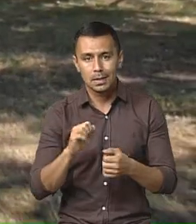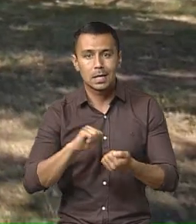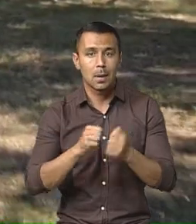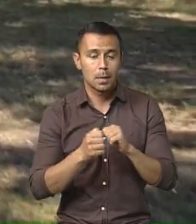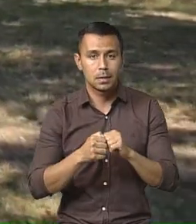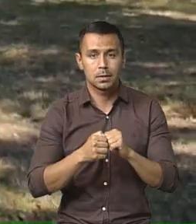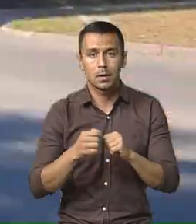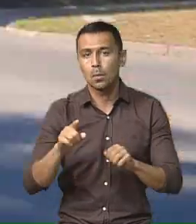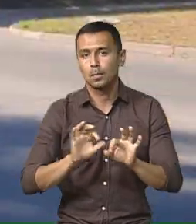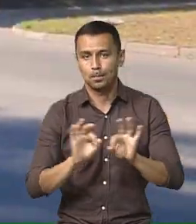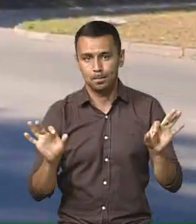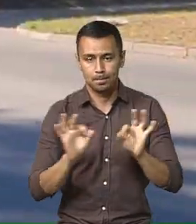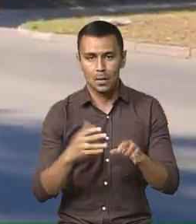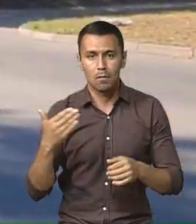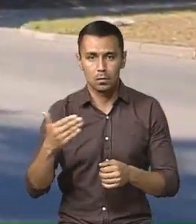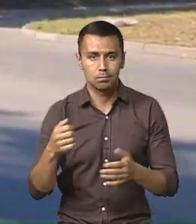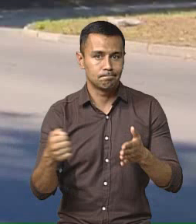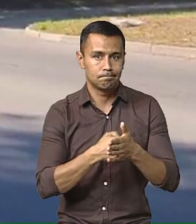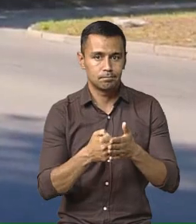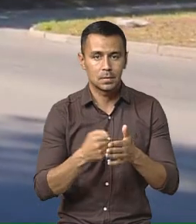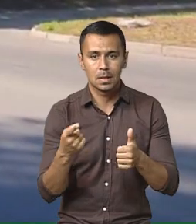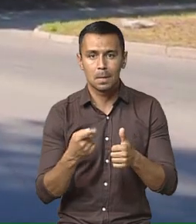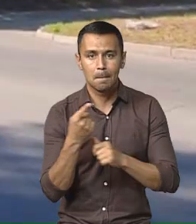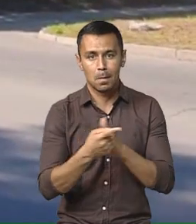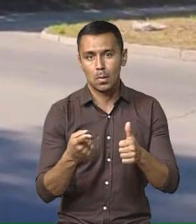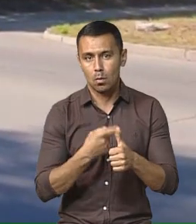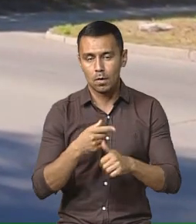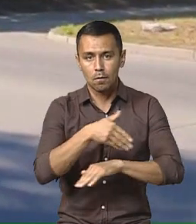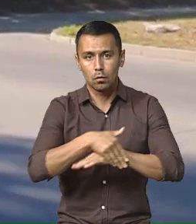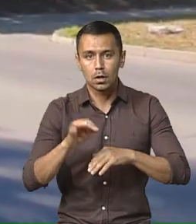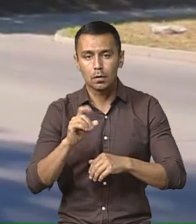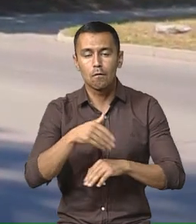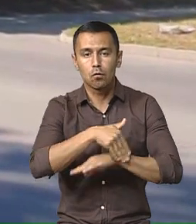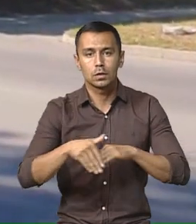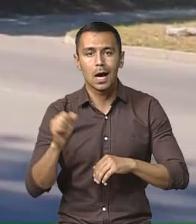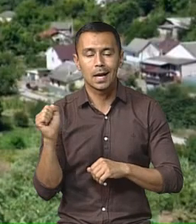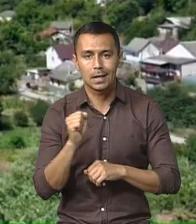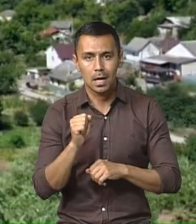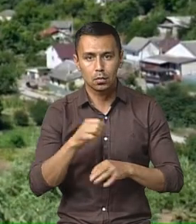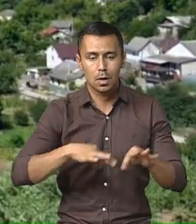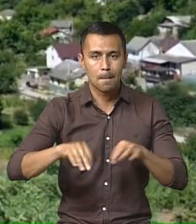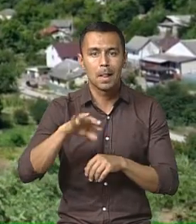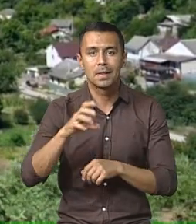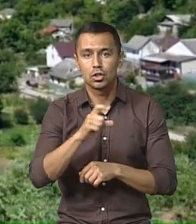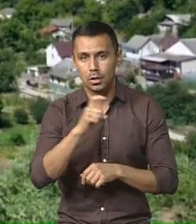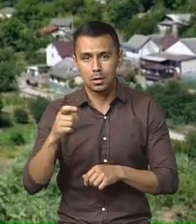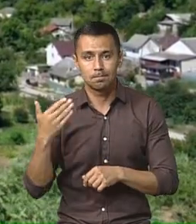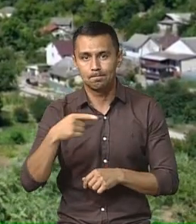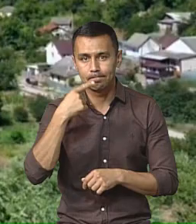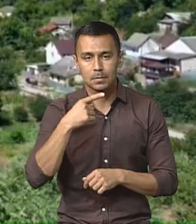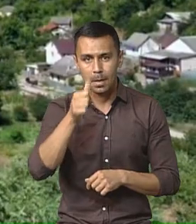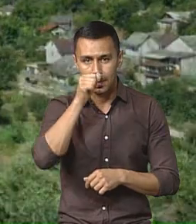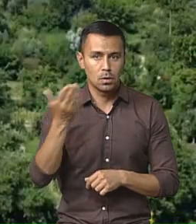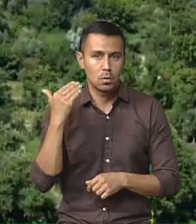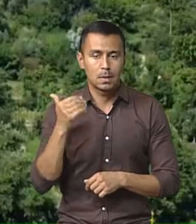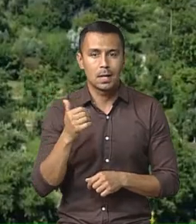Лора Підгірна розповідає, вони добиваються перейменування вулиці Чехова на вулицю архітекторок-реставраторок Пламеницьких. За її словами, місяць тому